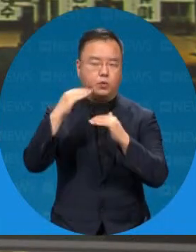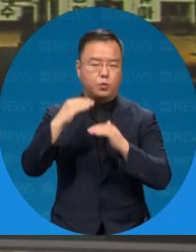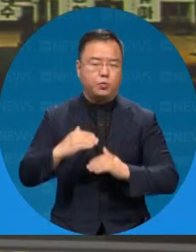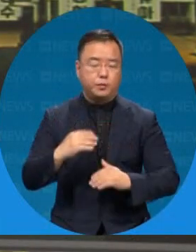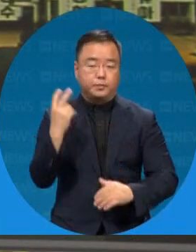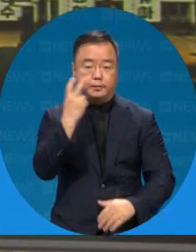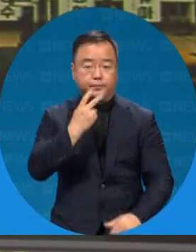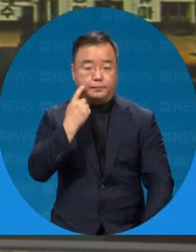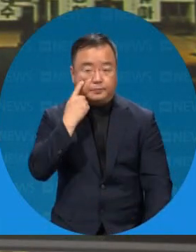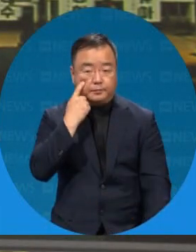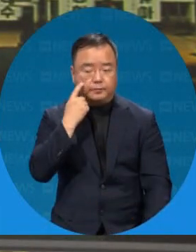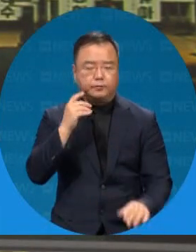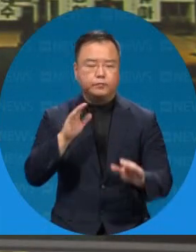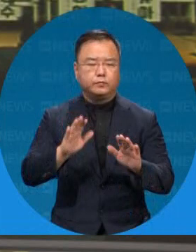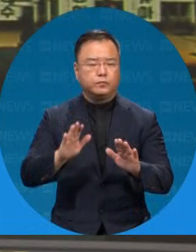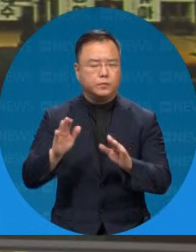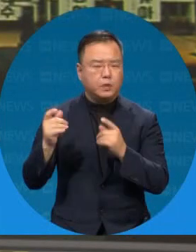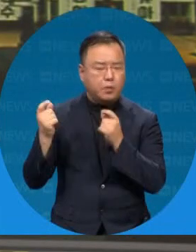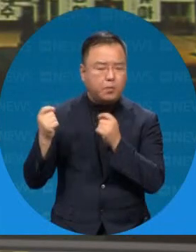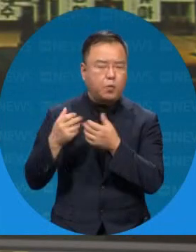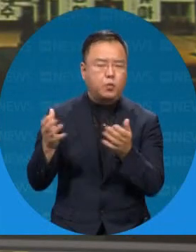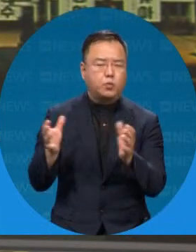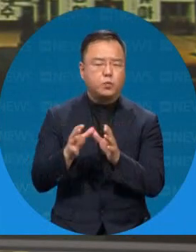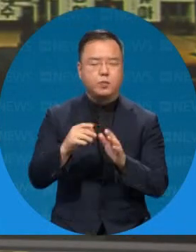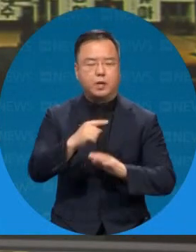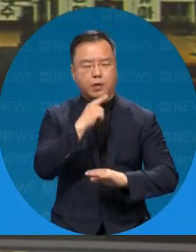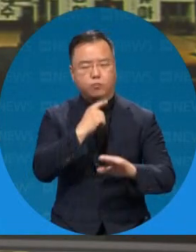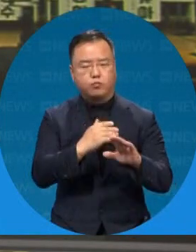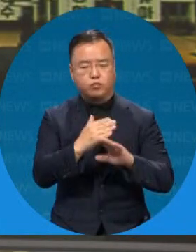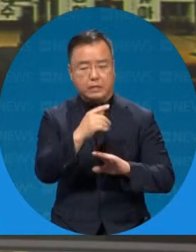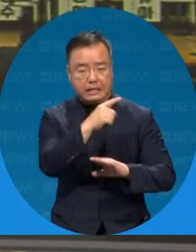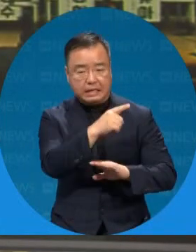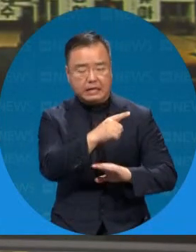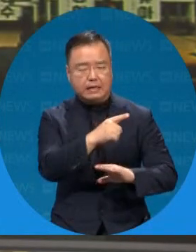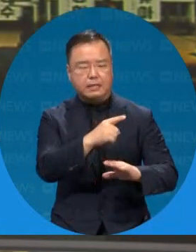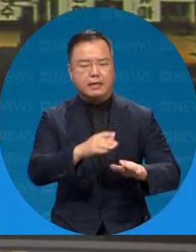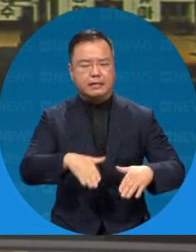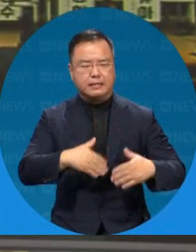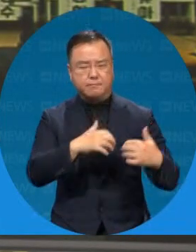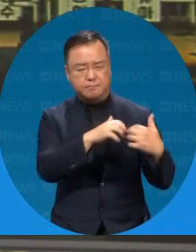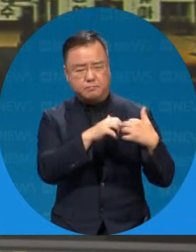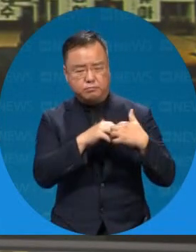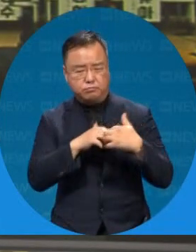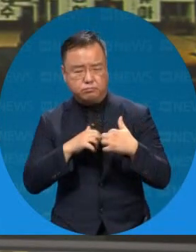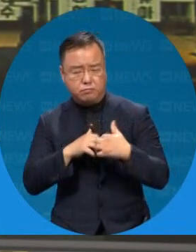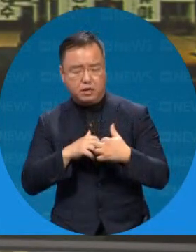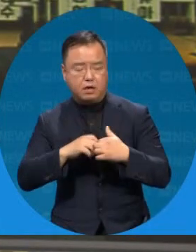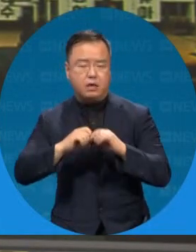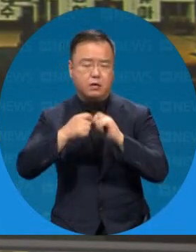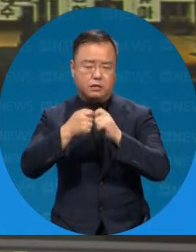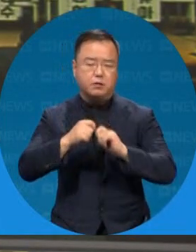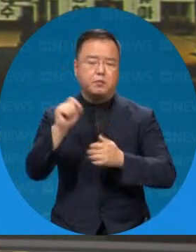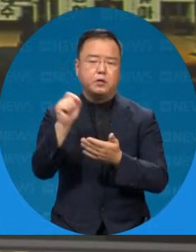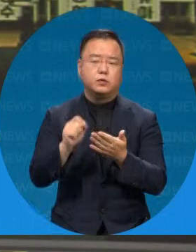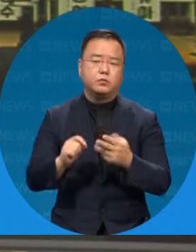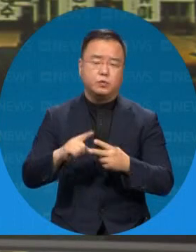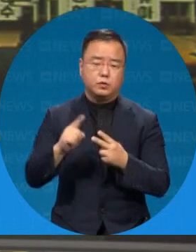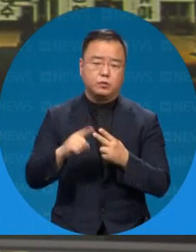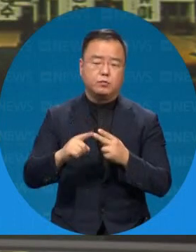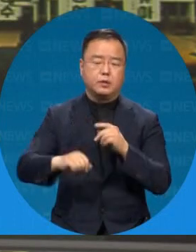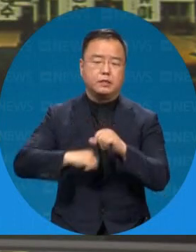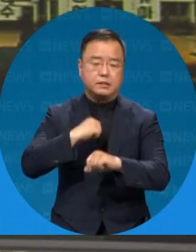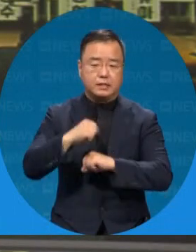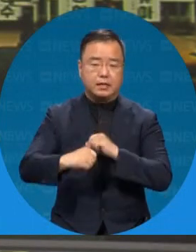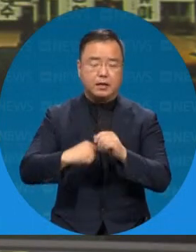이번 시안을 두고 보수학계에선 북한의 남침으로 발발한 6.25 전쟁에 대한 상세한 서술이나 자유민주주의라는 표현